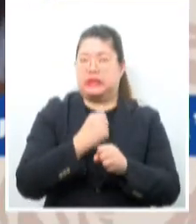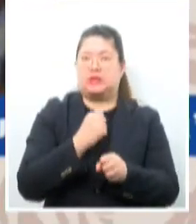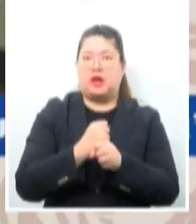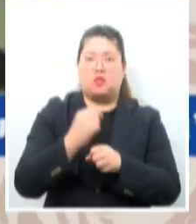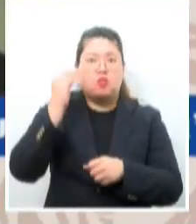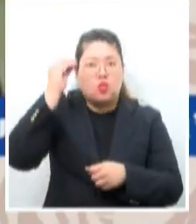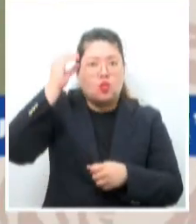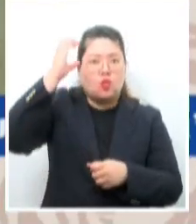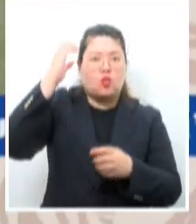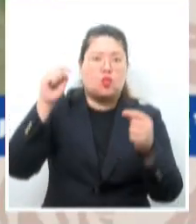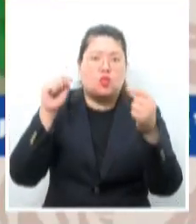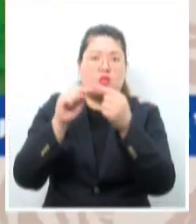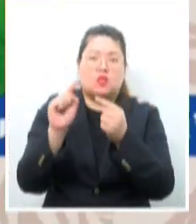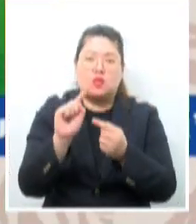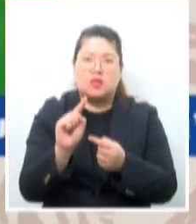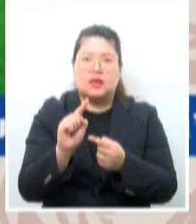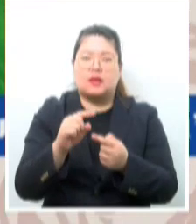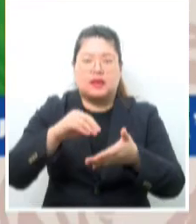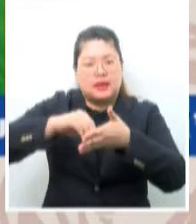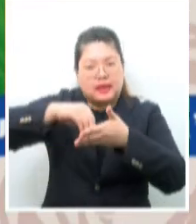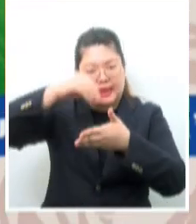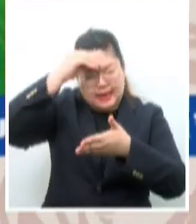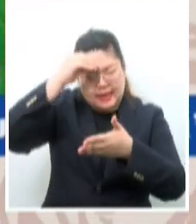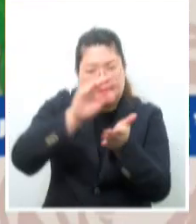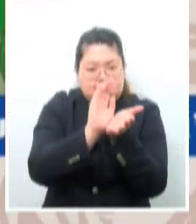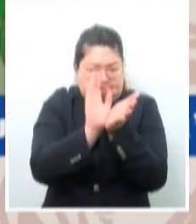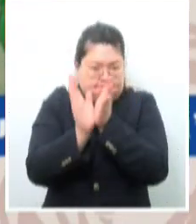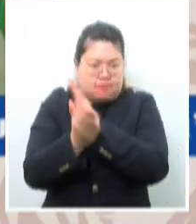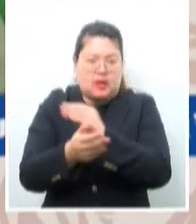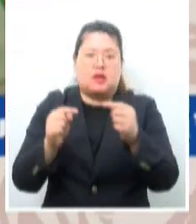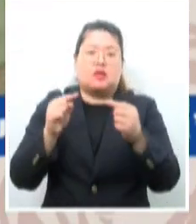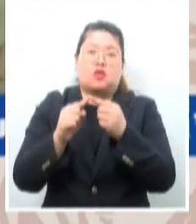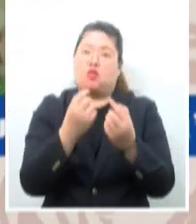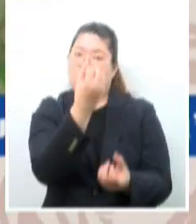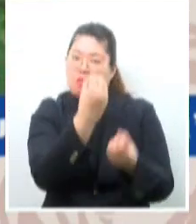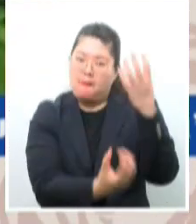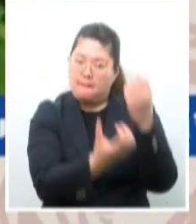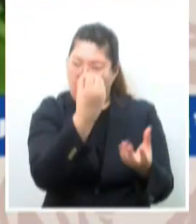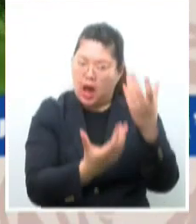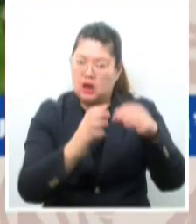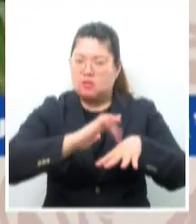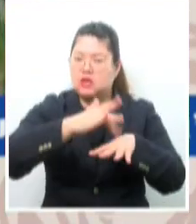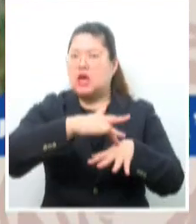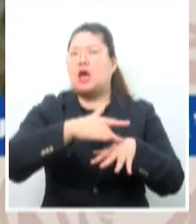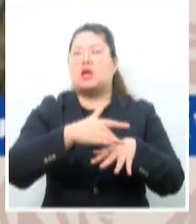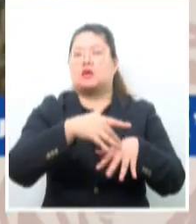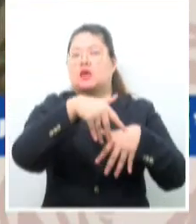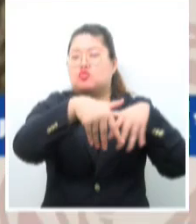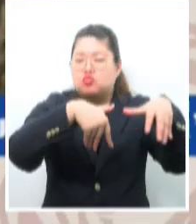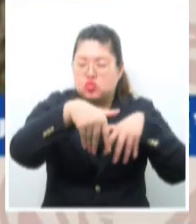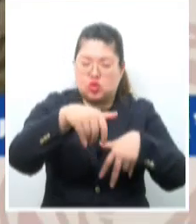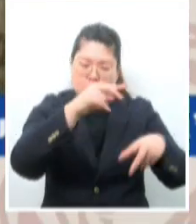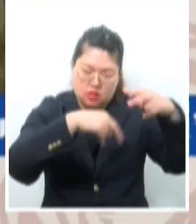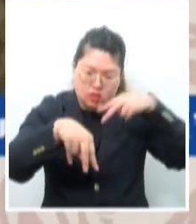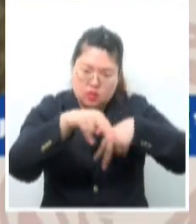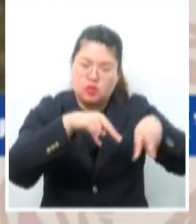รู้ความเข้าใจในการจัดการเรียนการสอนแบบบูรณาการด้านการอนุรักษ์ทรัพยากรธรรมชาติในท้องถิ่นและนำไปต่อยอดขย